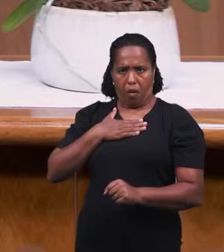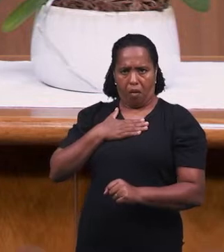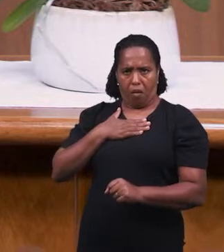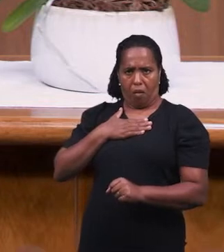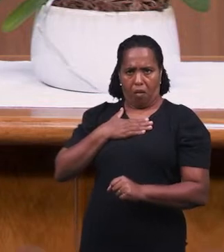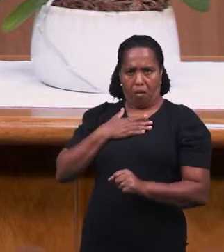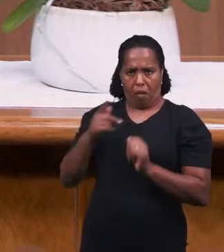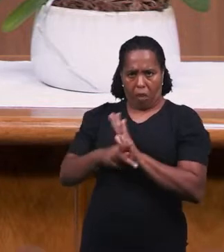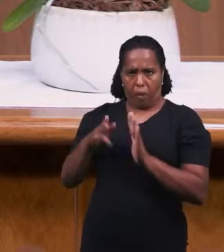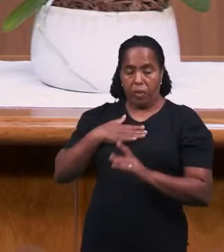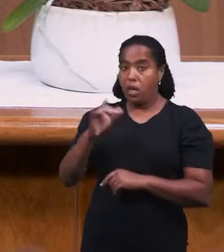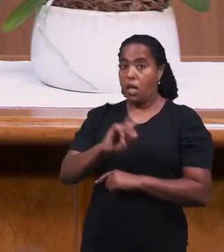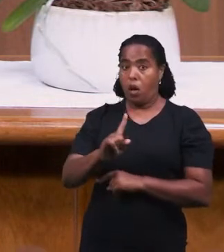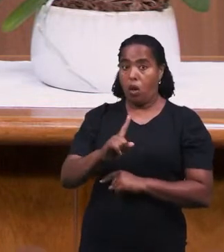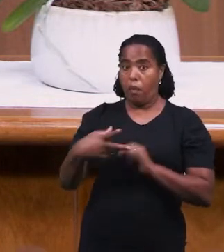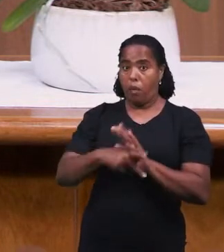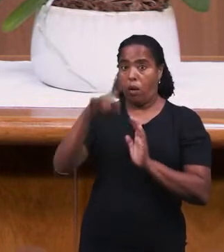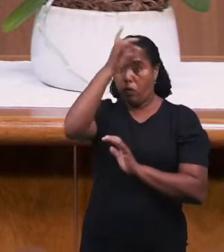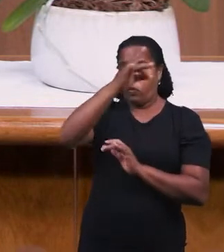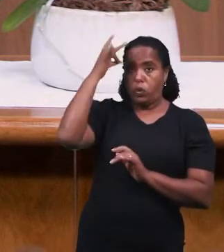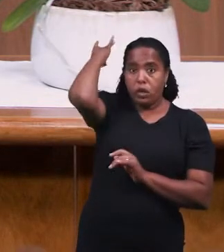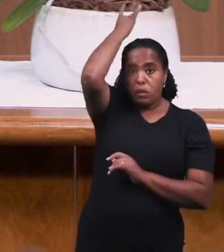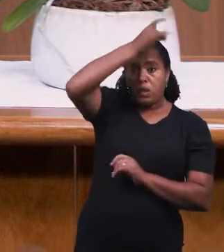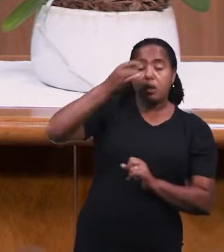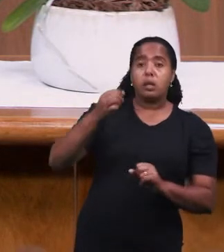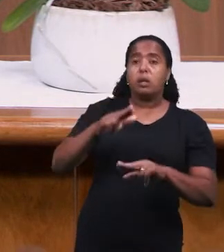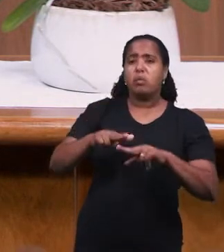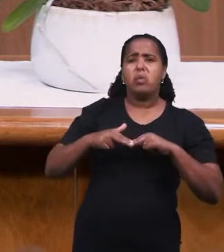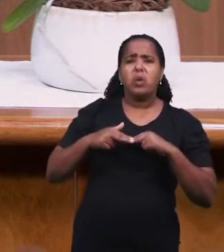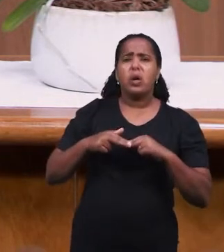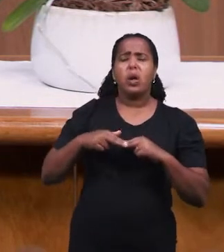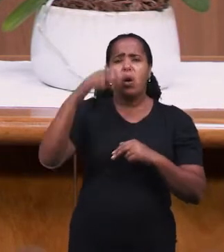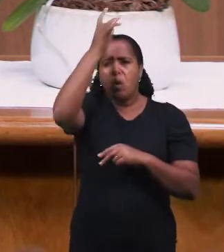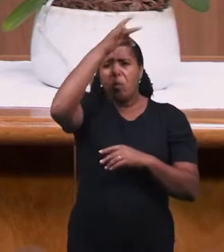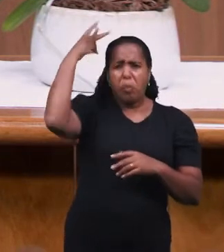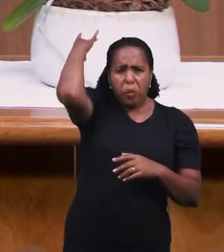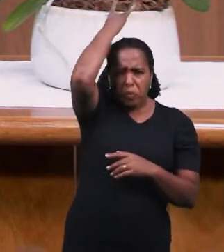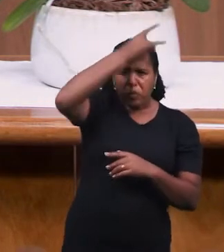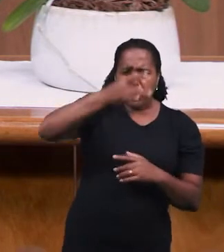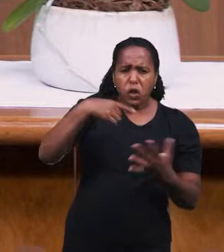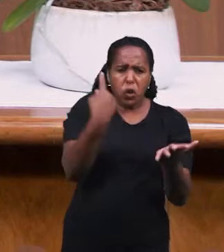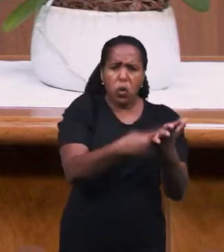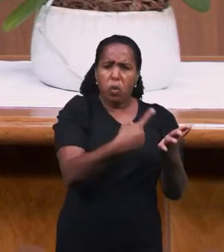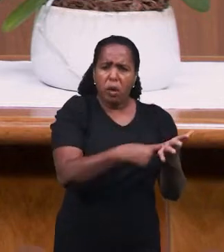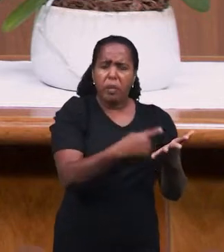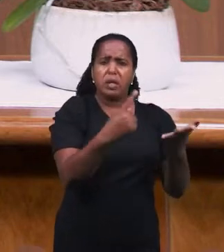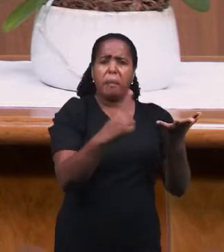pas moi. C'est l'œuvre qui est établie dans la parole.